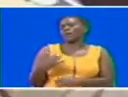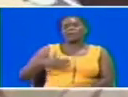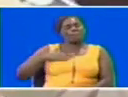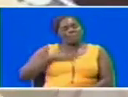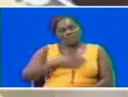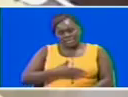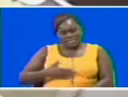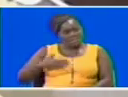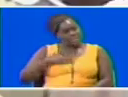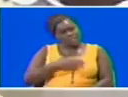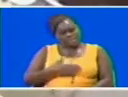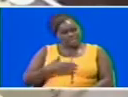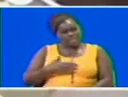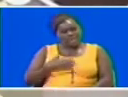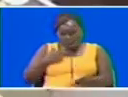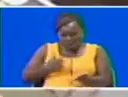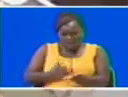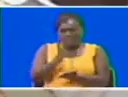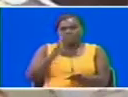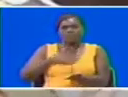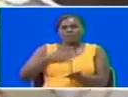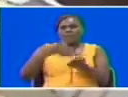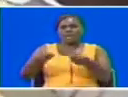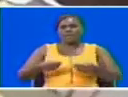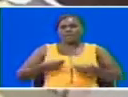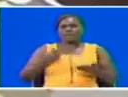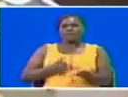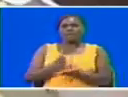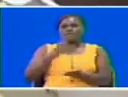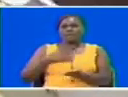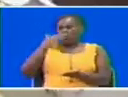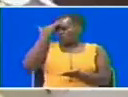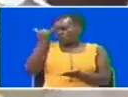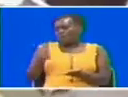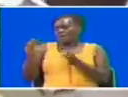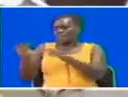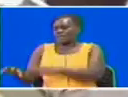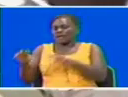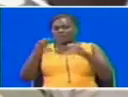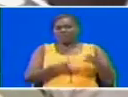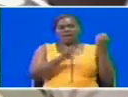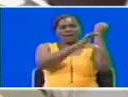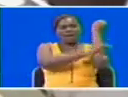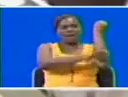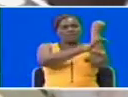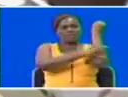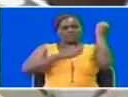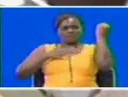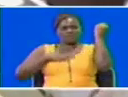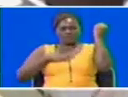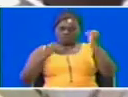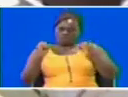tafadhalini, na tuombi, ni haki yetu, tupewe haki yetu. Kwa nini tuteseke katika nchi yetu? Kama